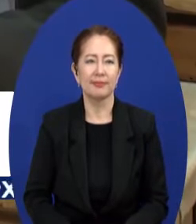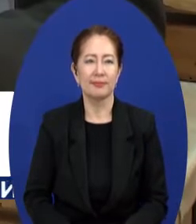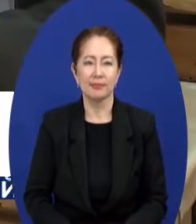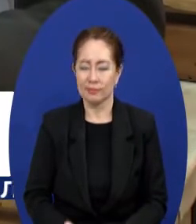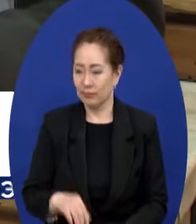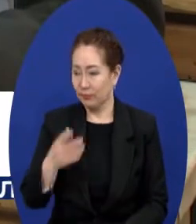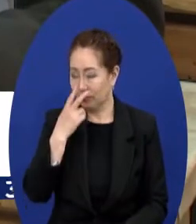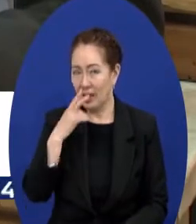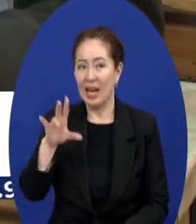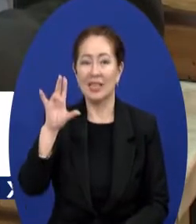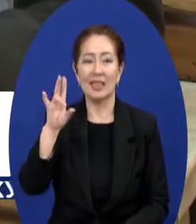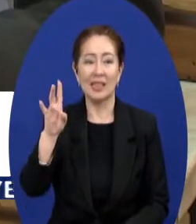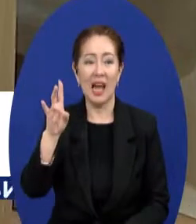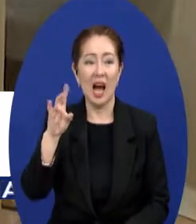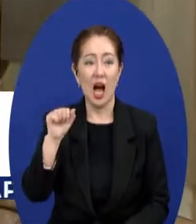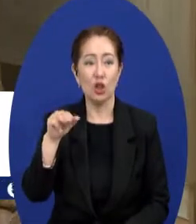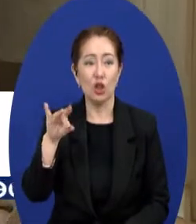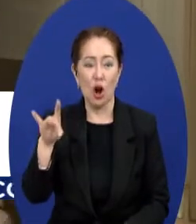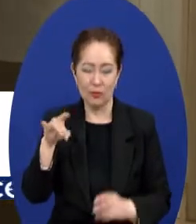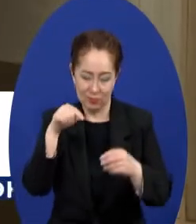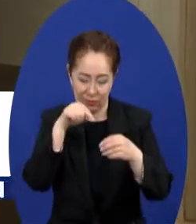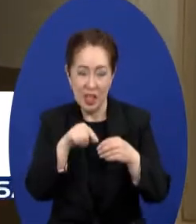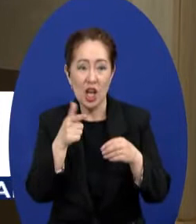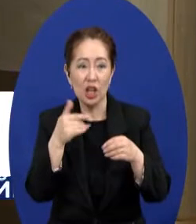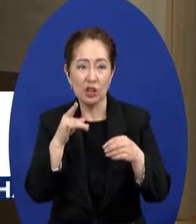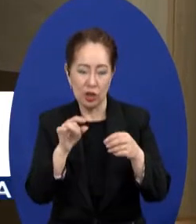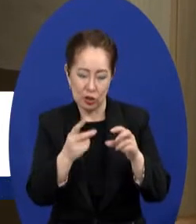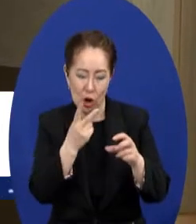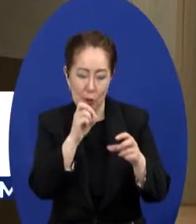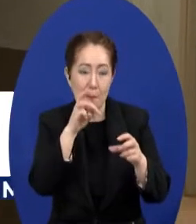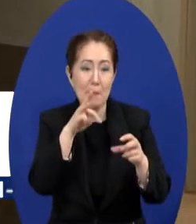За хэдүүлээ натрийн гидроксид. За 20 мл-ийг авлаа.